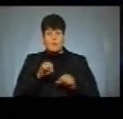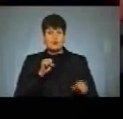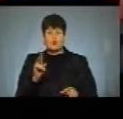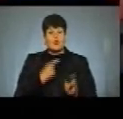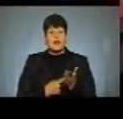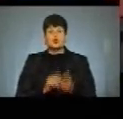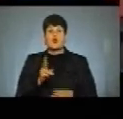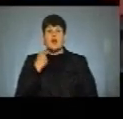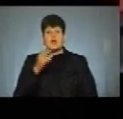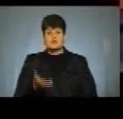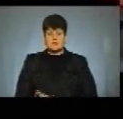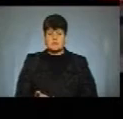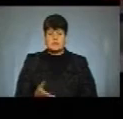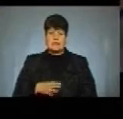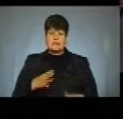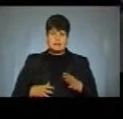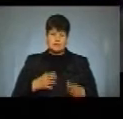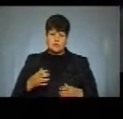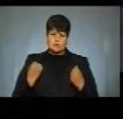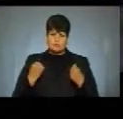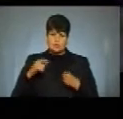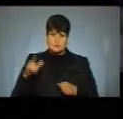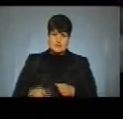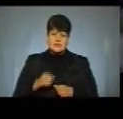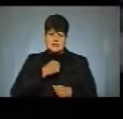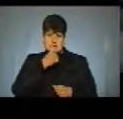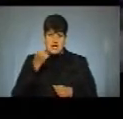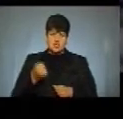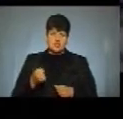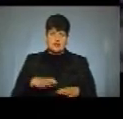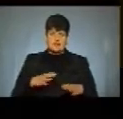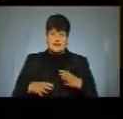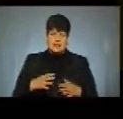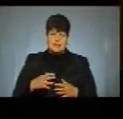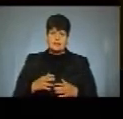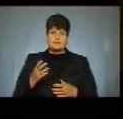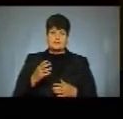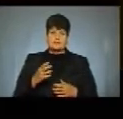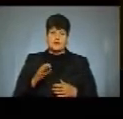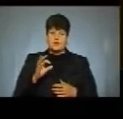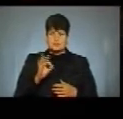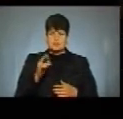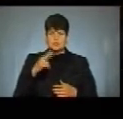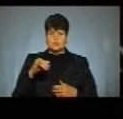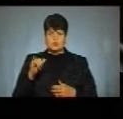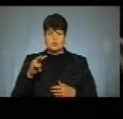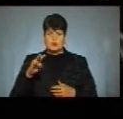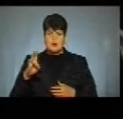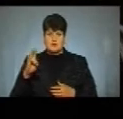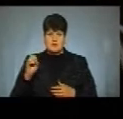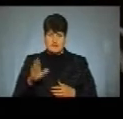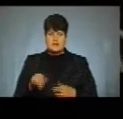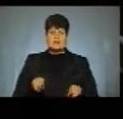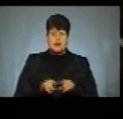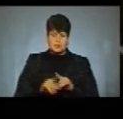кращий. Тренує спортсменів старший тренер Тернопільської області з кікбоксингу Олександр Дульнев. Він також їздив